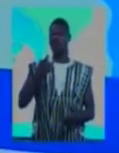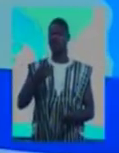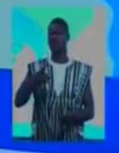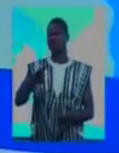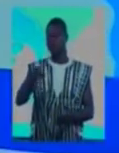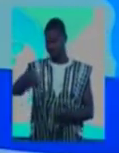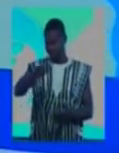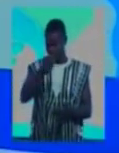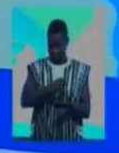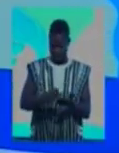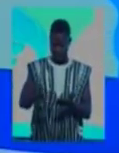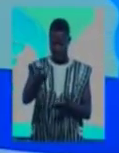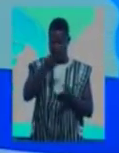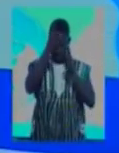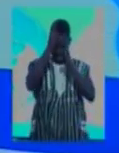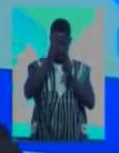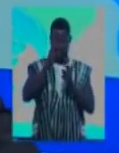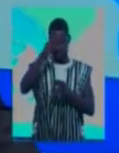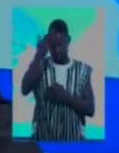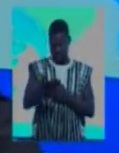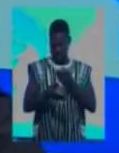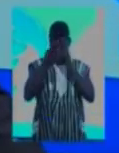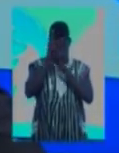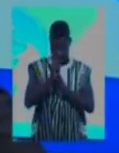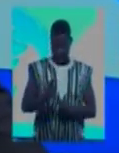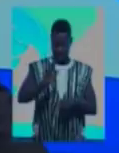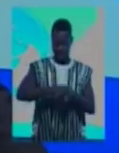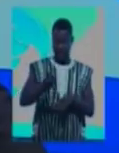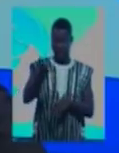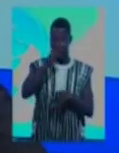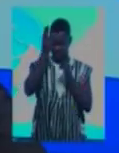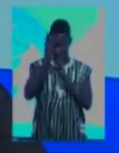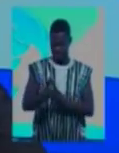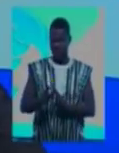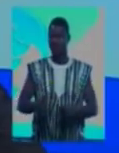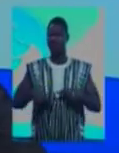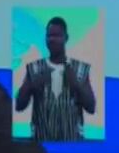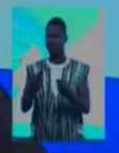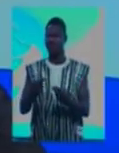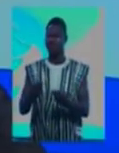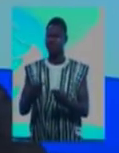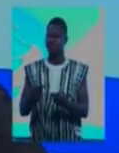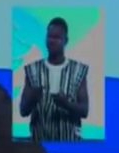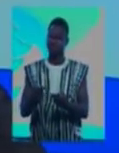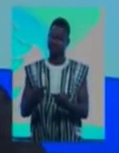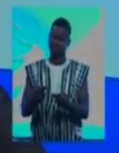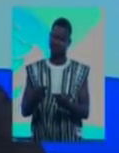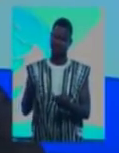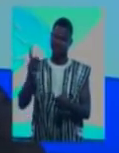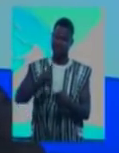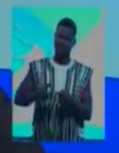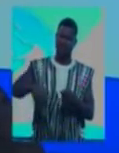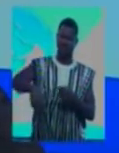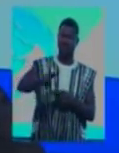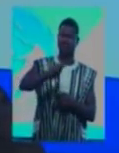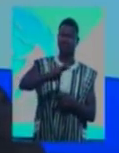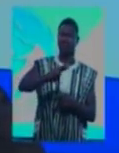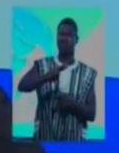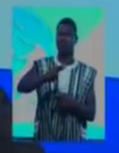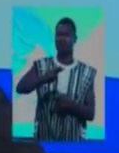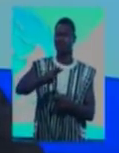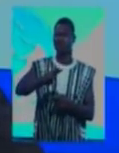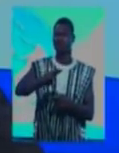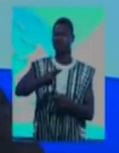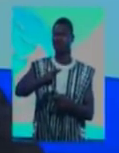qu'écrivain invité d'honneur après cet hommage que vous rend certainement la corporation, si on peut le